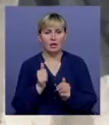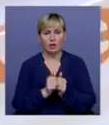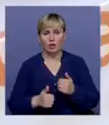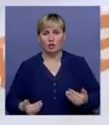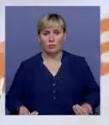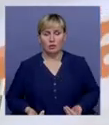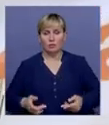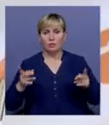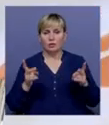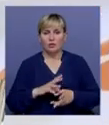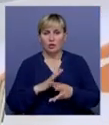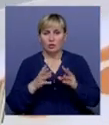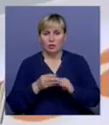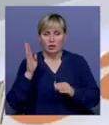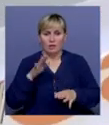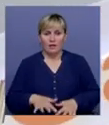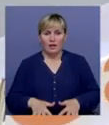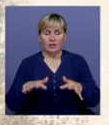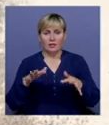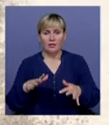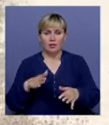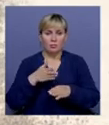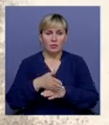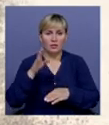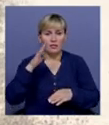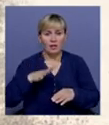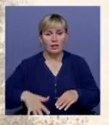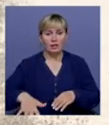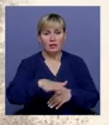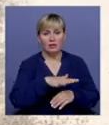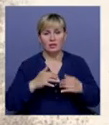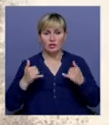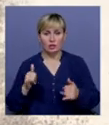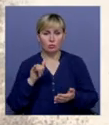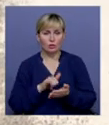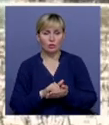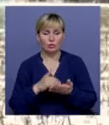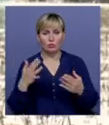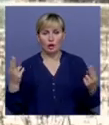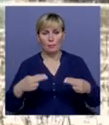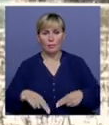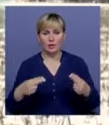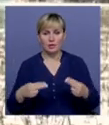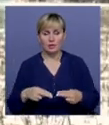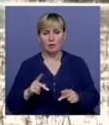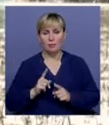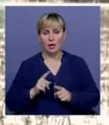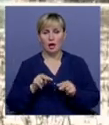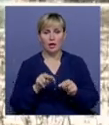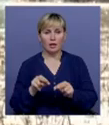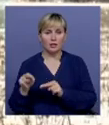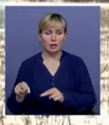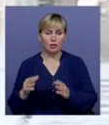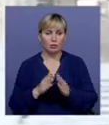жителю пострадавшему в результате наводнения при въезде подтопленные села сейчас установлены блокпосты стражи порядка охраняет